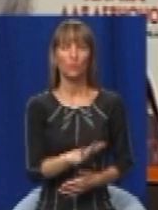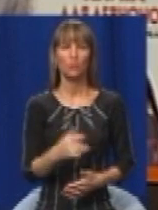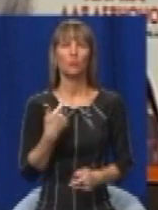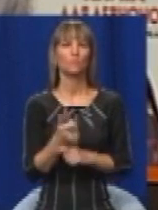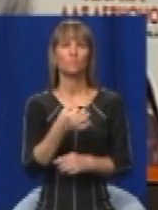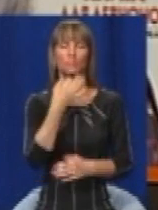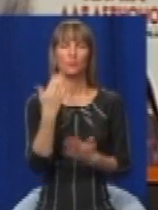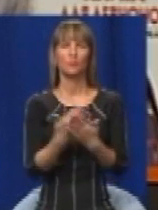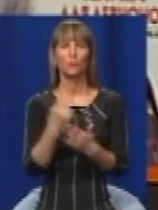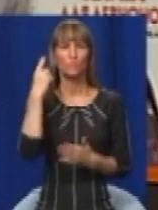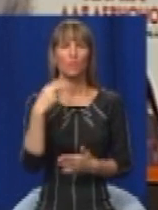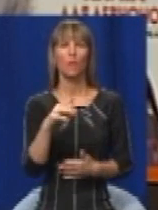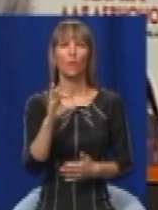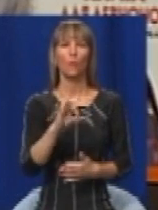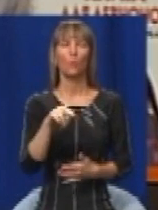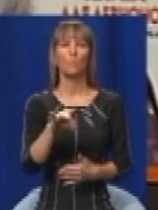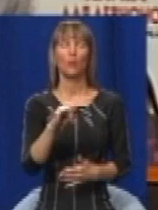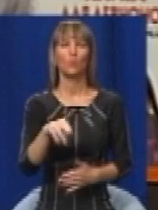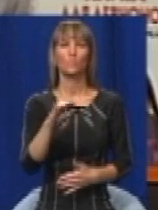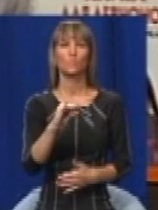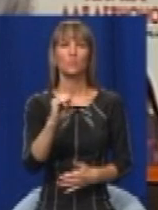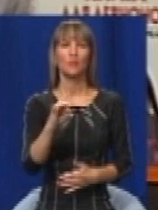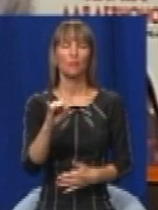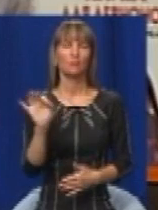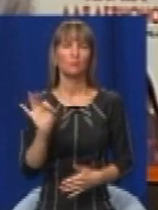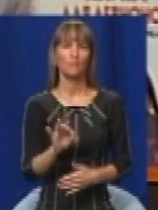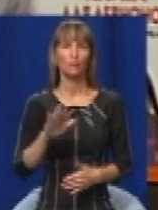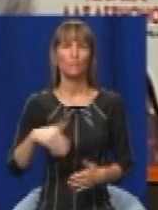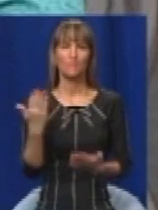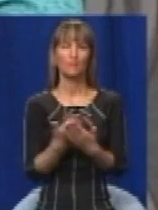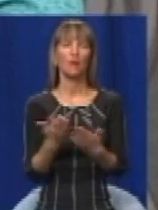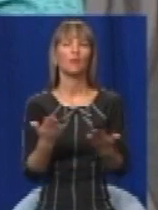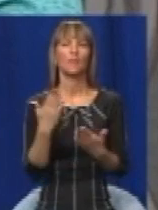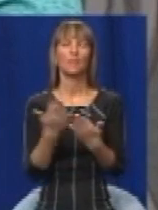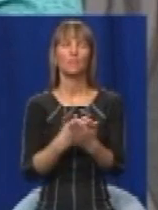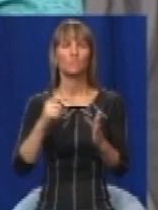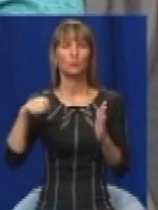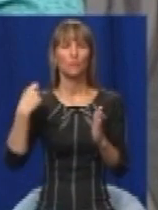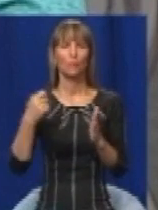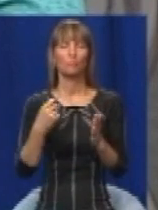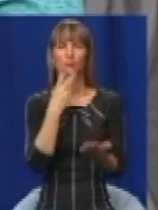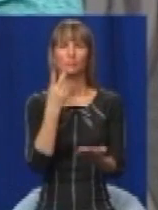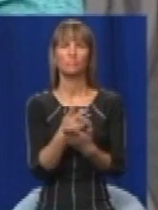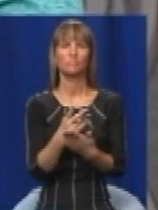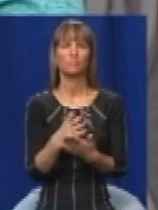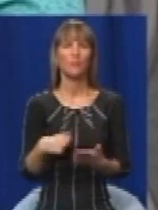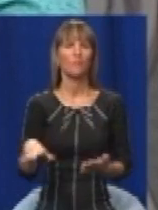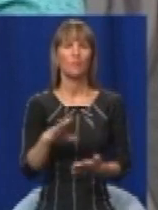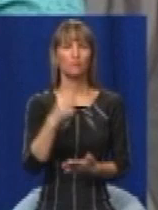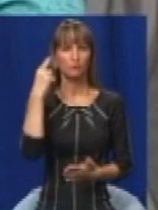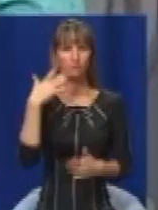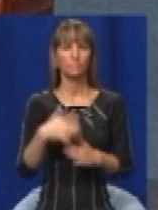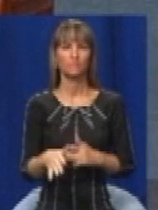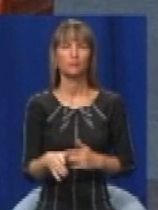фильм, узнал о продюсере сразу же после фильма. И как тебе сам фильм, сама съемка, подача, все зрозуміло стало с фильма?